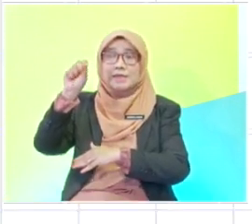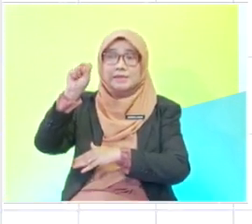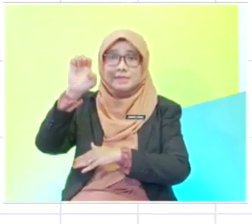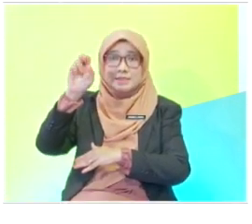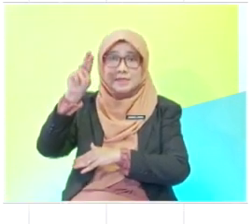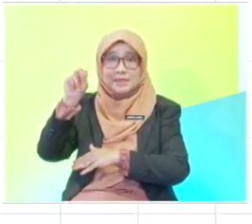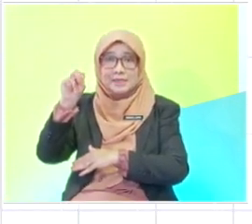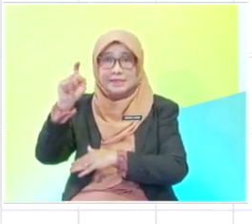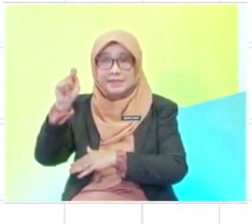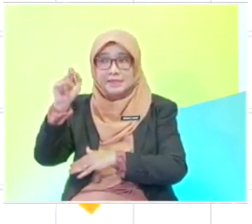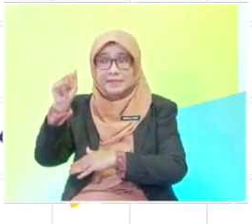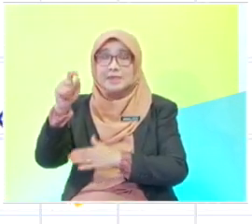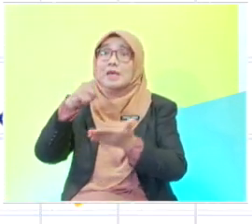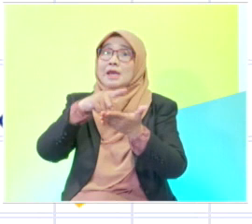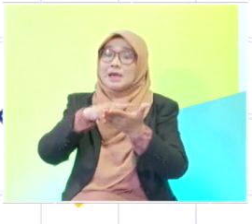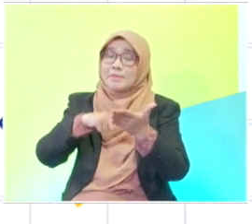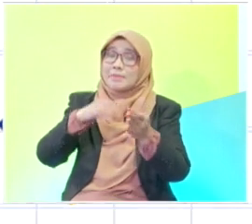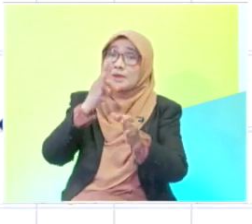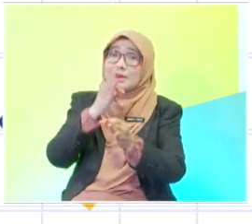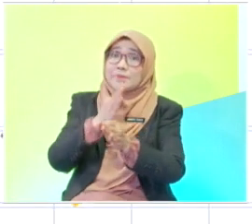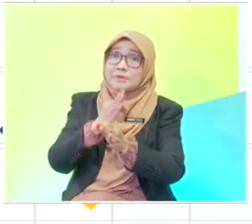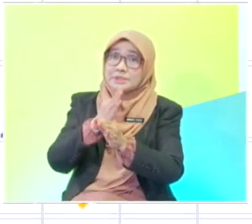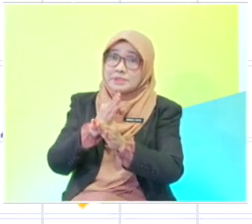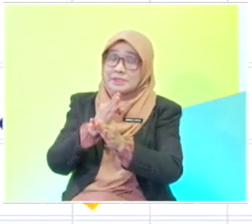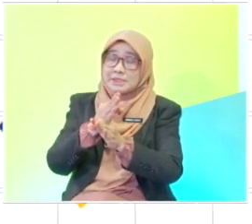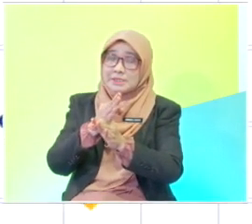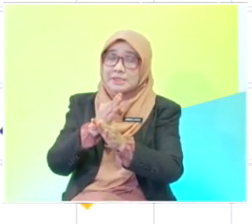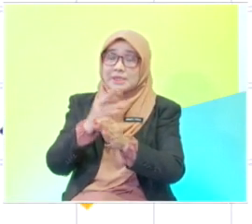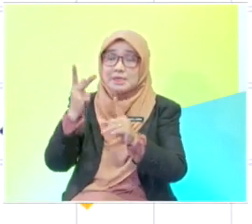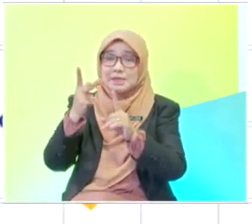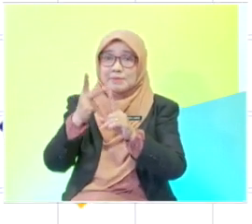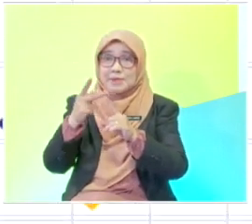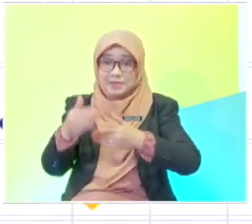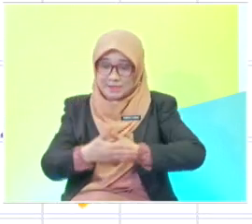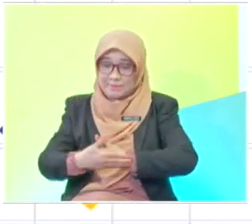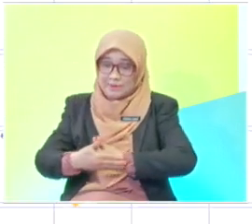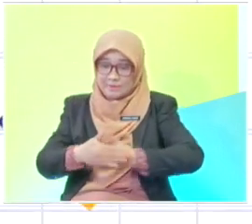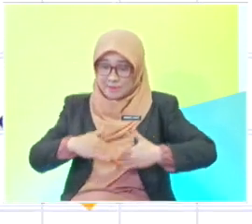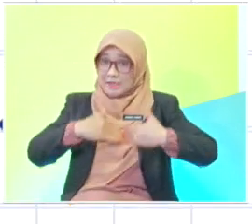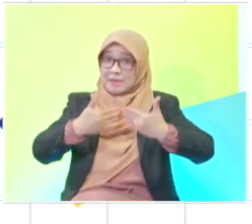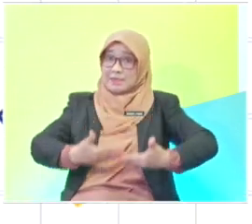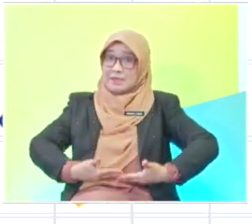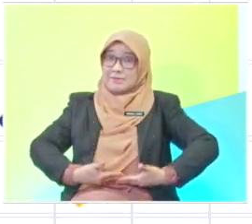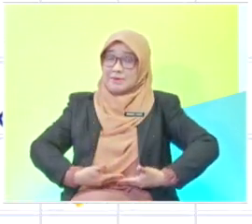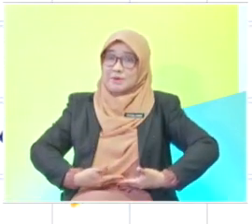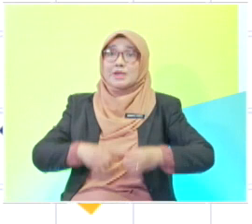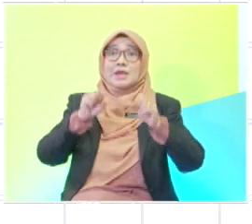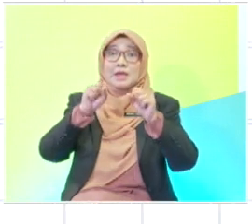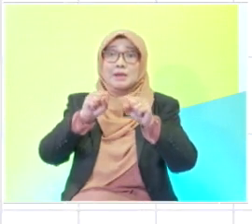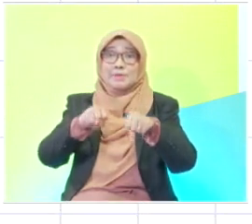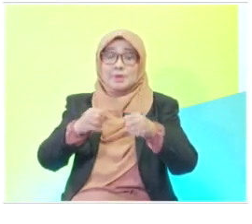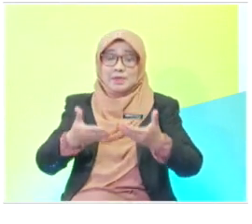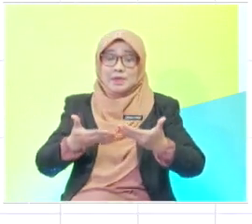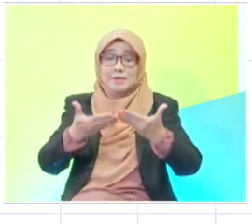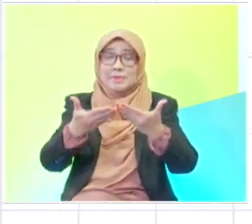cuba Hanif bagi tahu cikgu apa fungsi plasenta kepada fetus dalam kandungan. Yang saya tahu cikgu, plasenta boleh akan